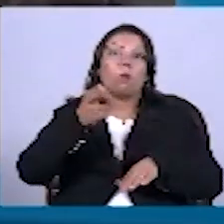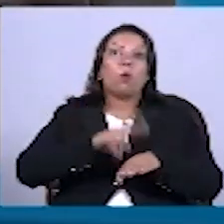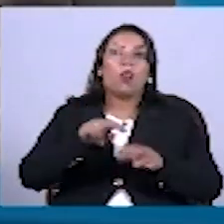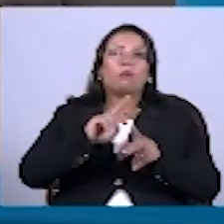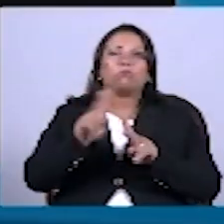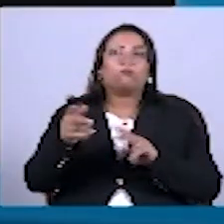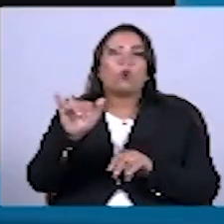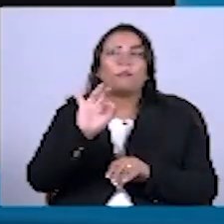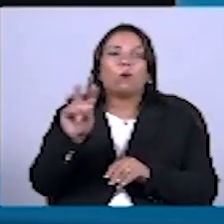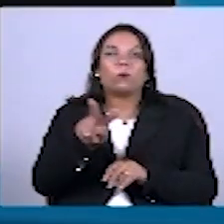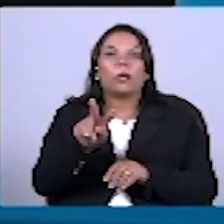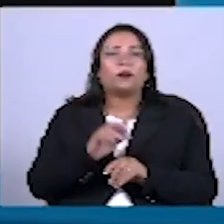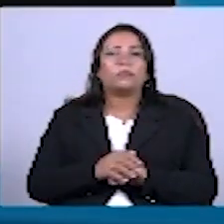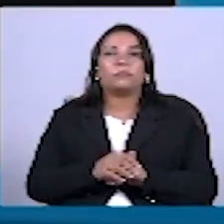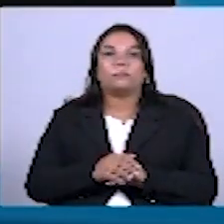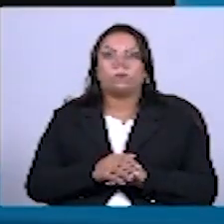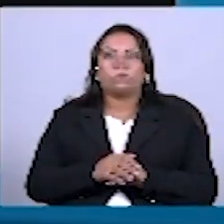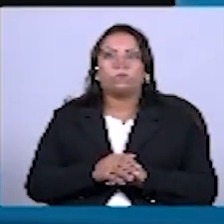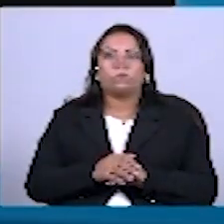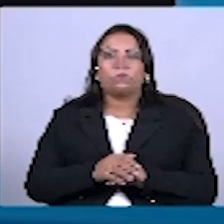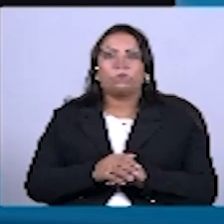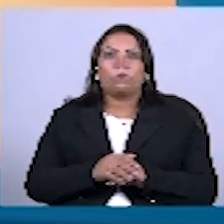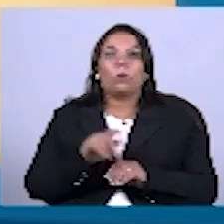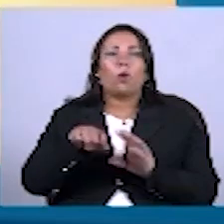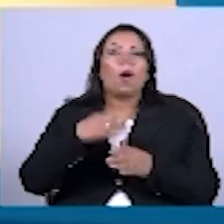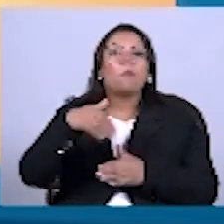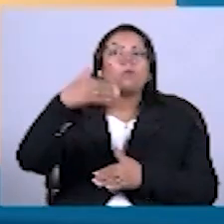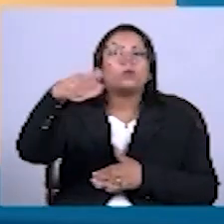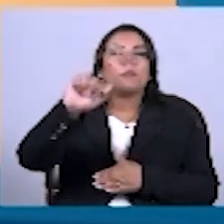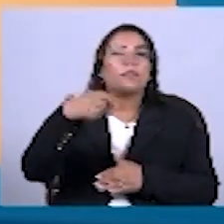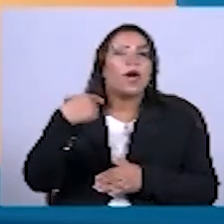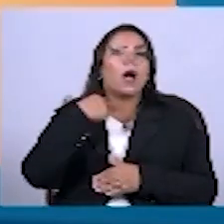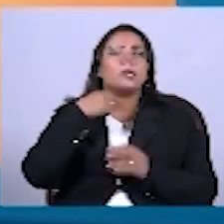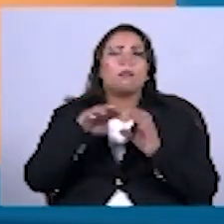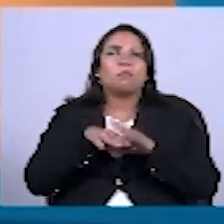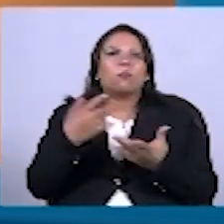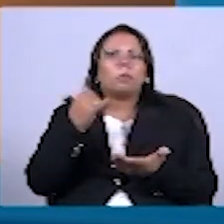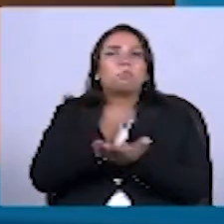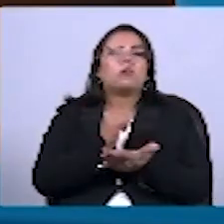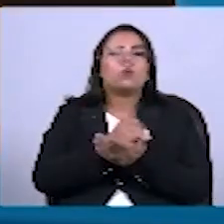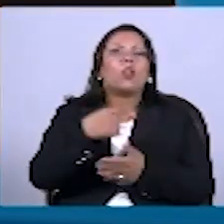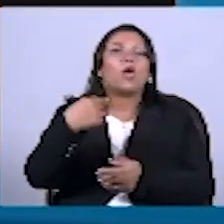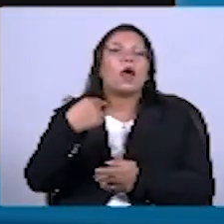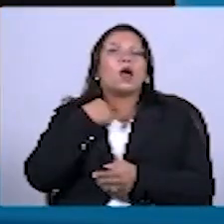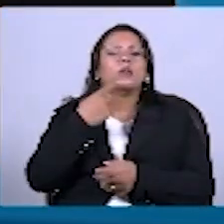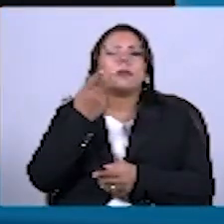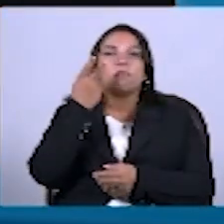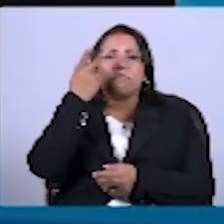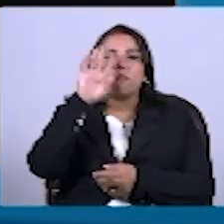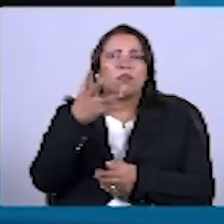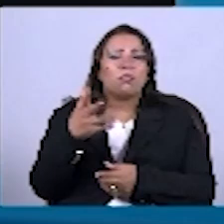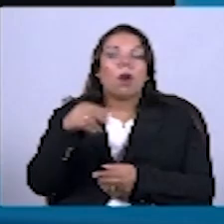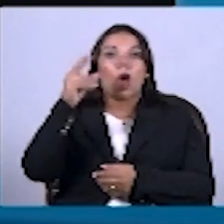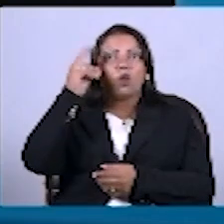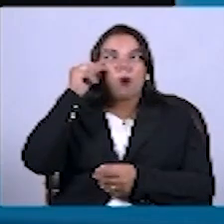وذاك يعني هو ما هو مستقبل غزه من سيحكم غزه يعني في ظل رفض